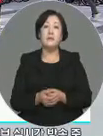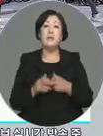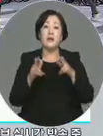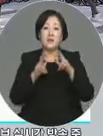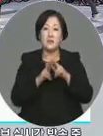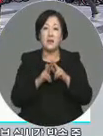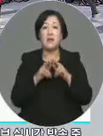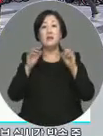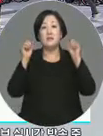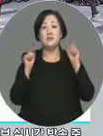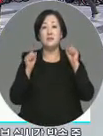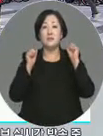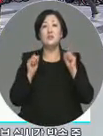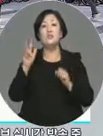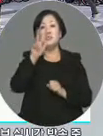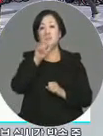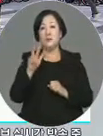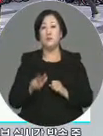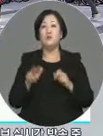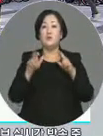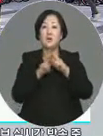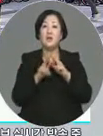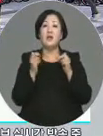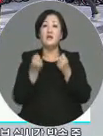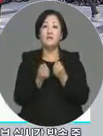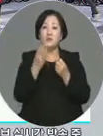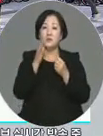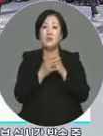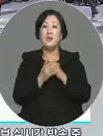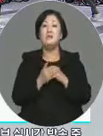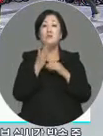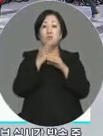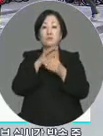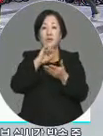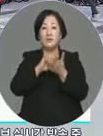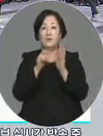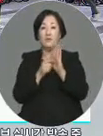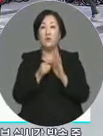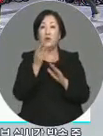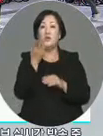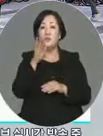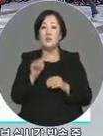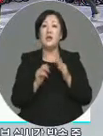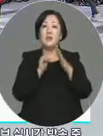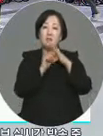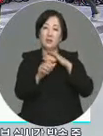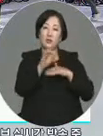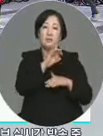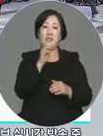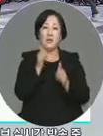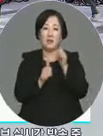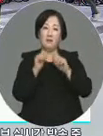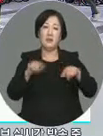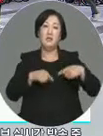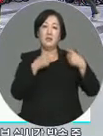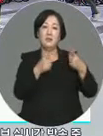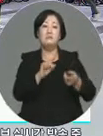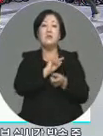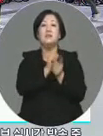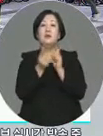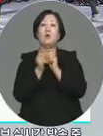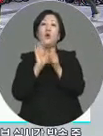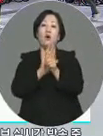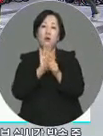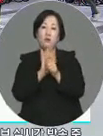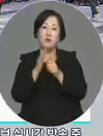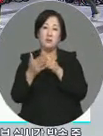장애인의 스포츠 축제인 전국장애인체전이 대회 중반부에 접어들었습니다. 선수들은 진지하게 경기에 임하면서도 서로를